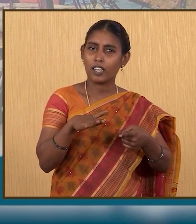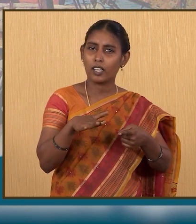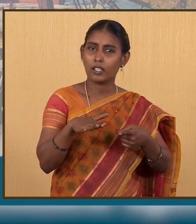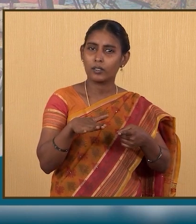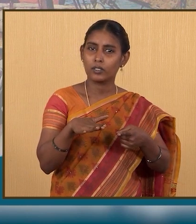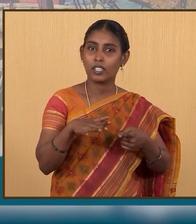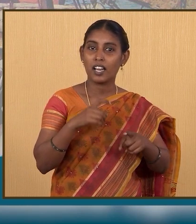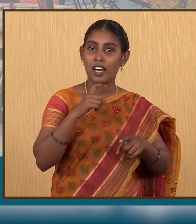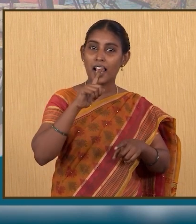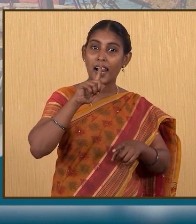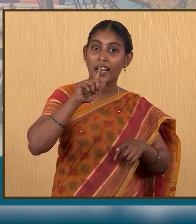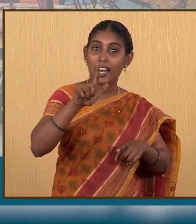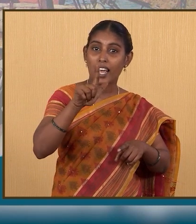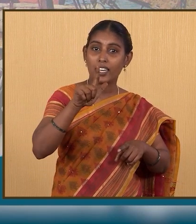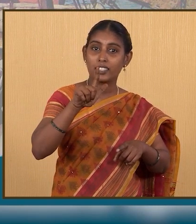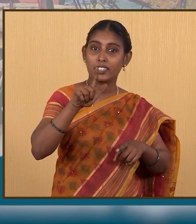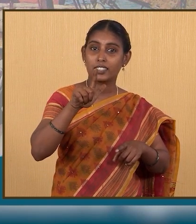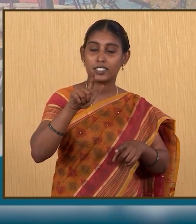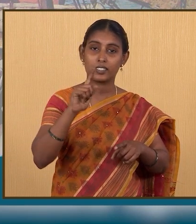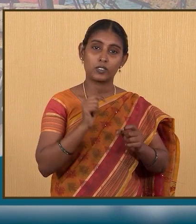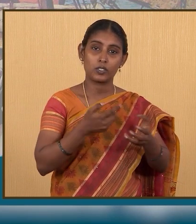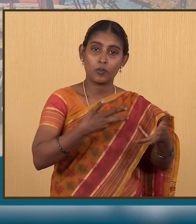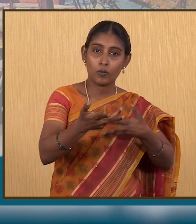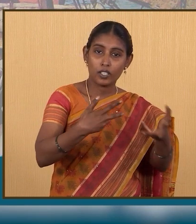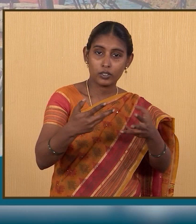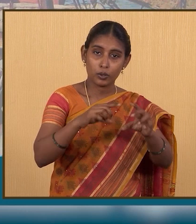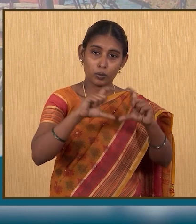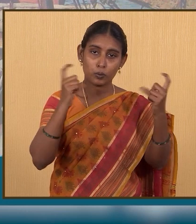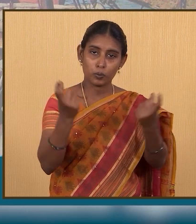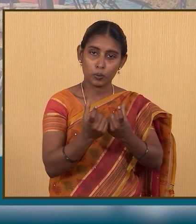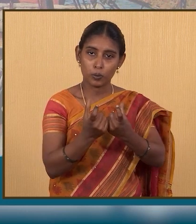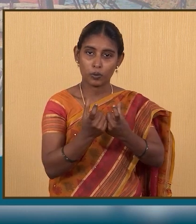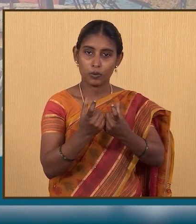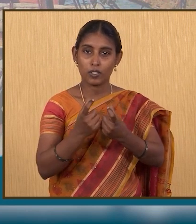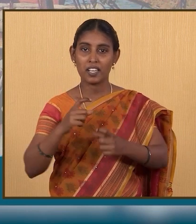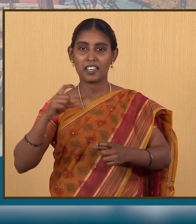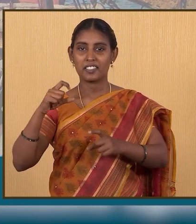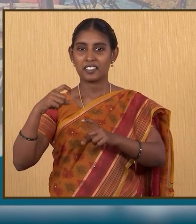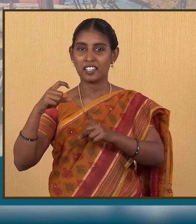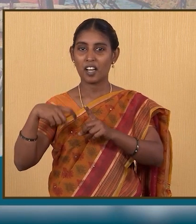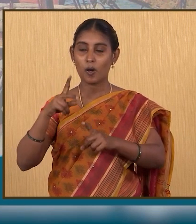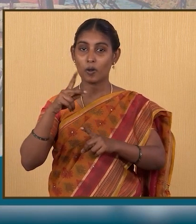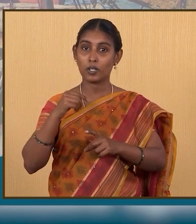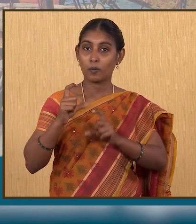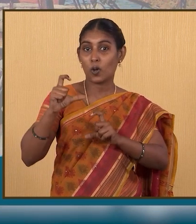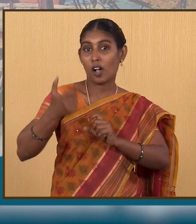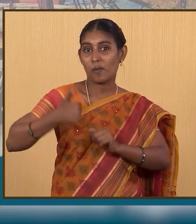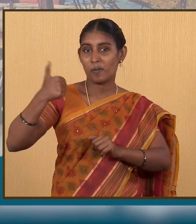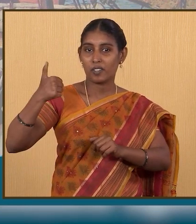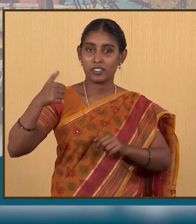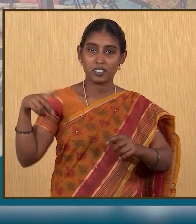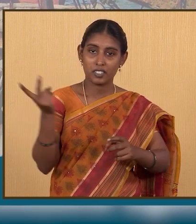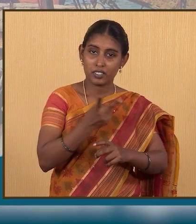இங்கிலாந்தில் லண்டன் வர்த்தக குழுவும் கவர்னரும் ஆங்கில கிழக்கிந்திய வணிக குழு அப்படிங்கிறத